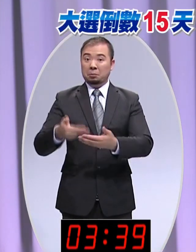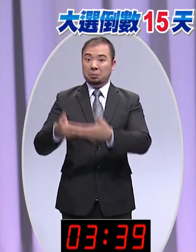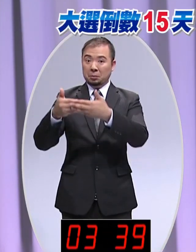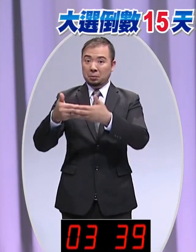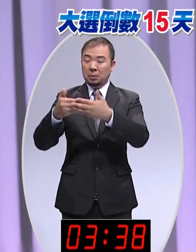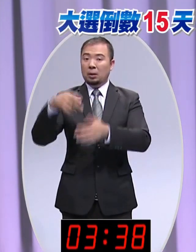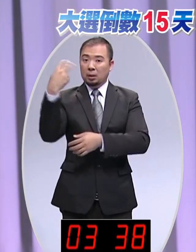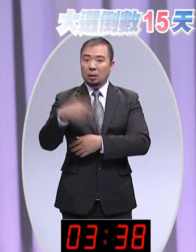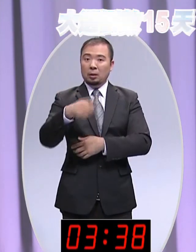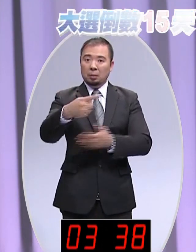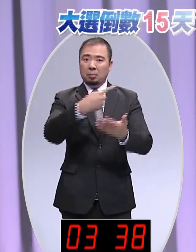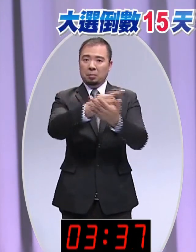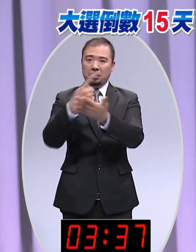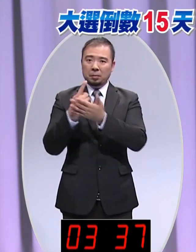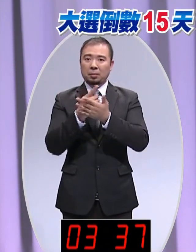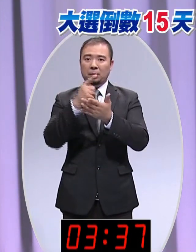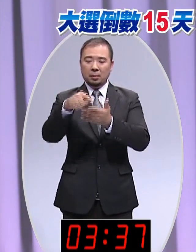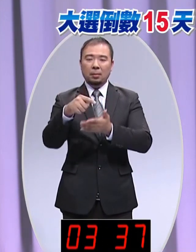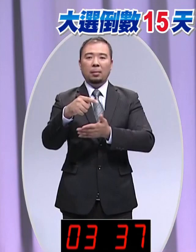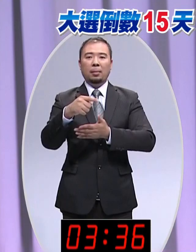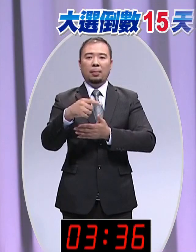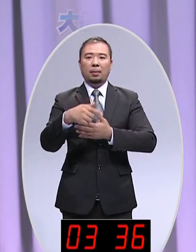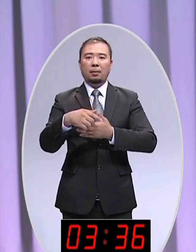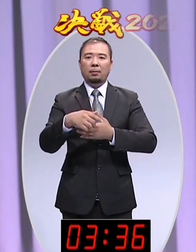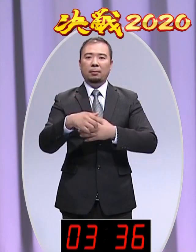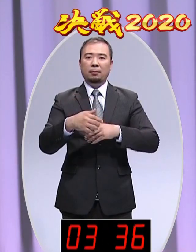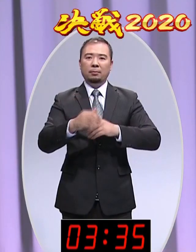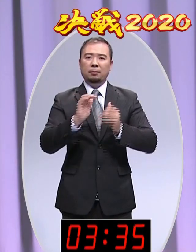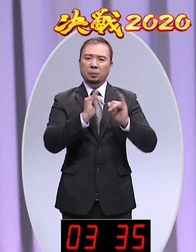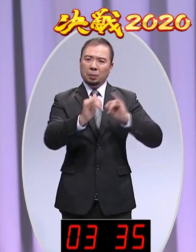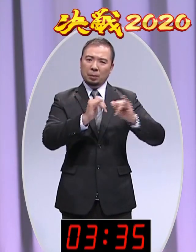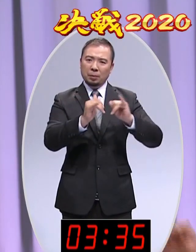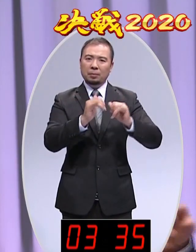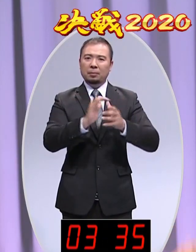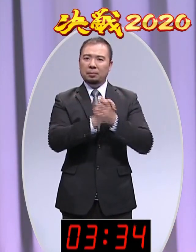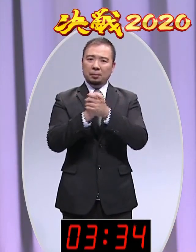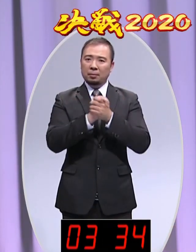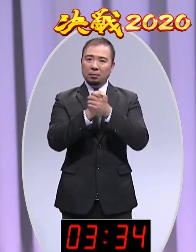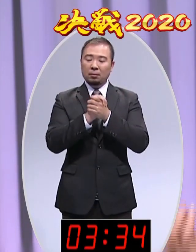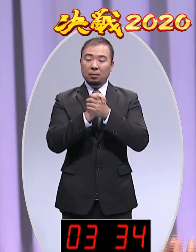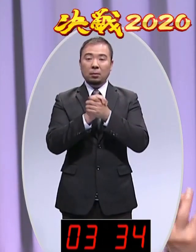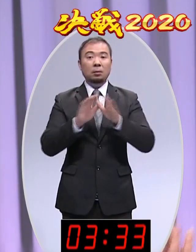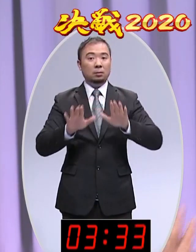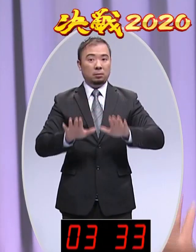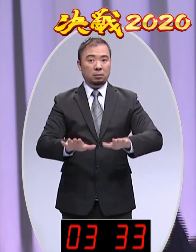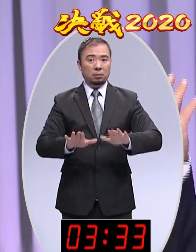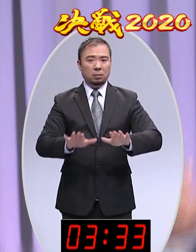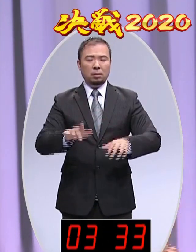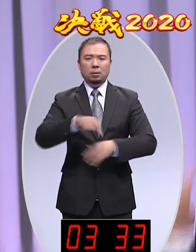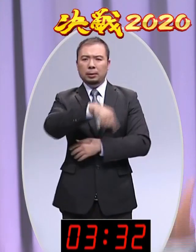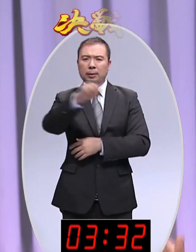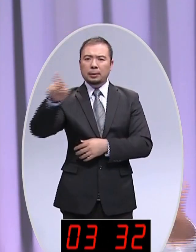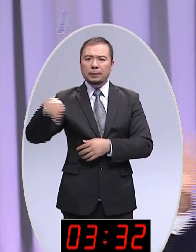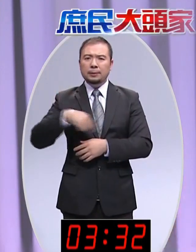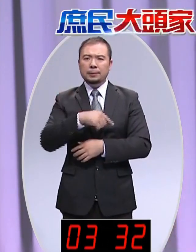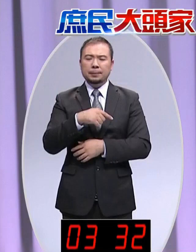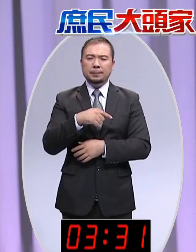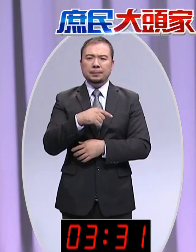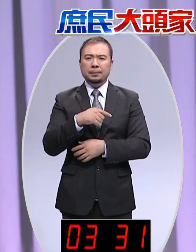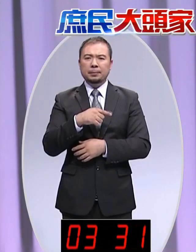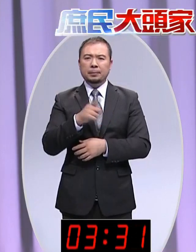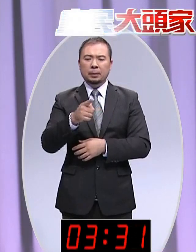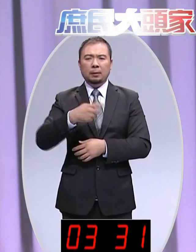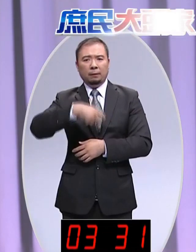亲，为什么这一次人民对于两岸的问题起了这么大的这些波